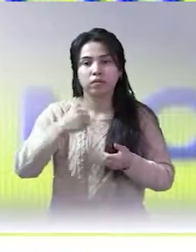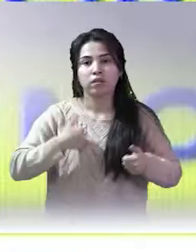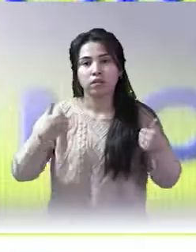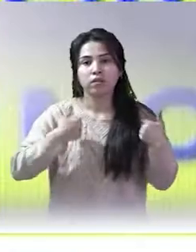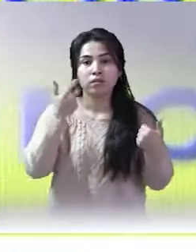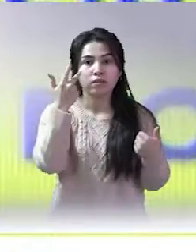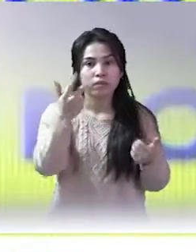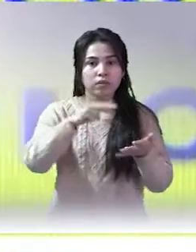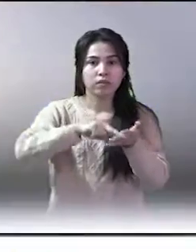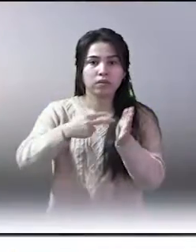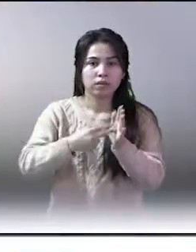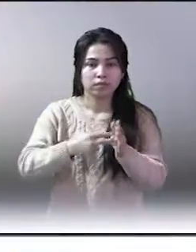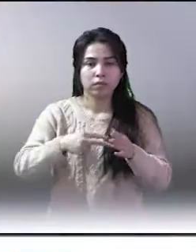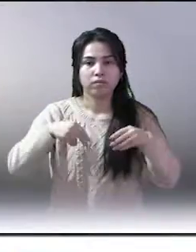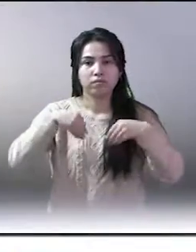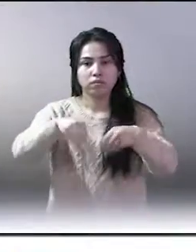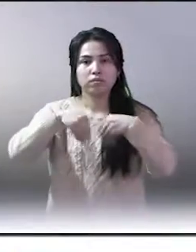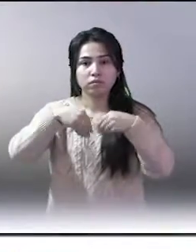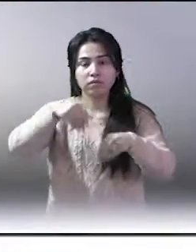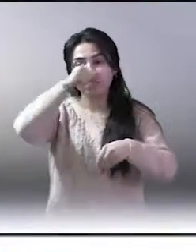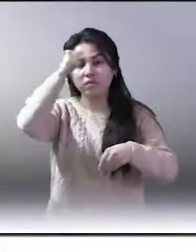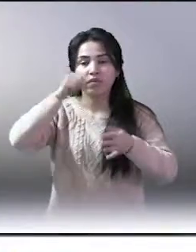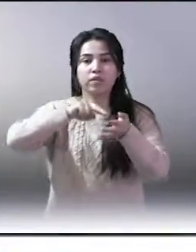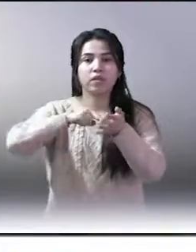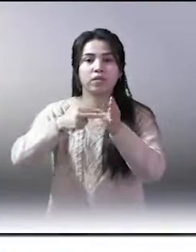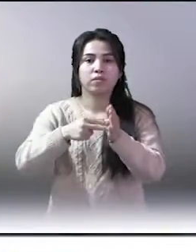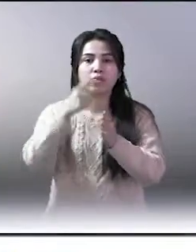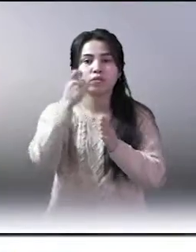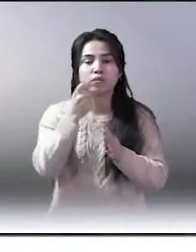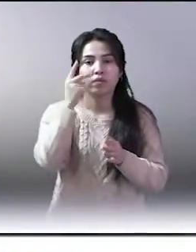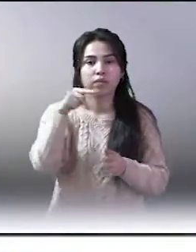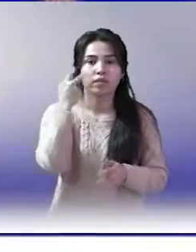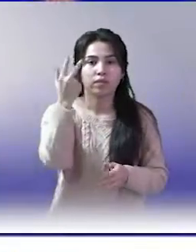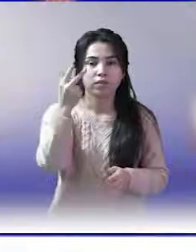три проекта. В сельском хозяйстве план выполнили на 102,3%.